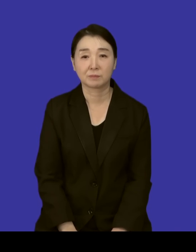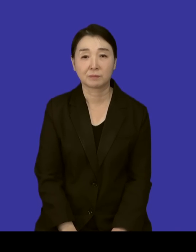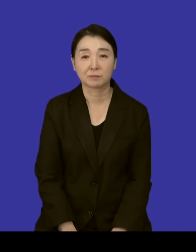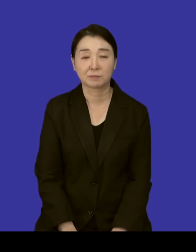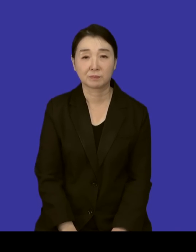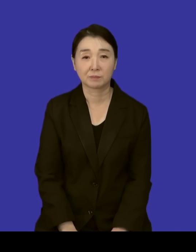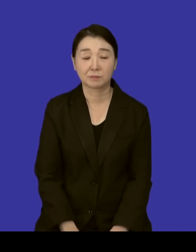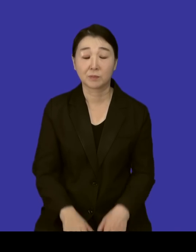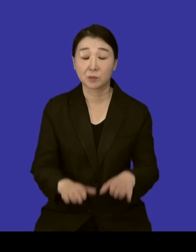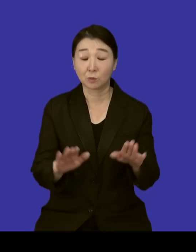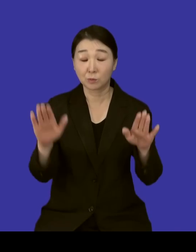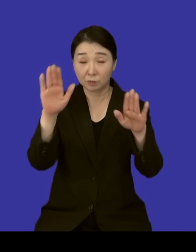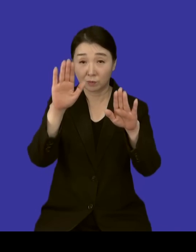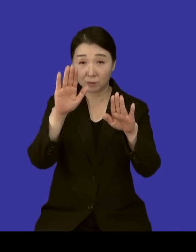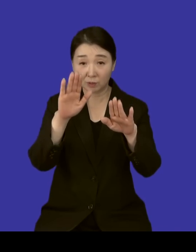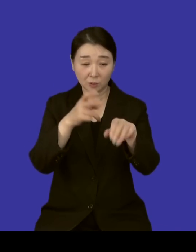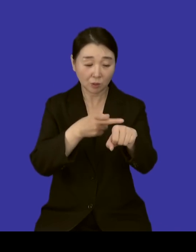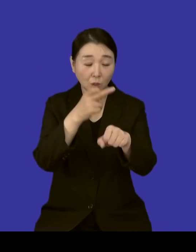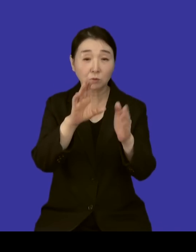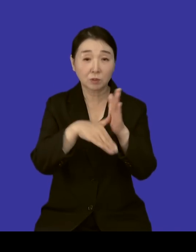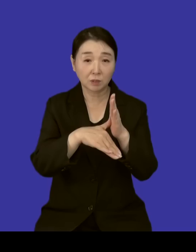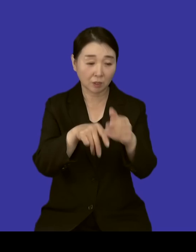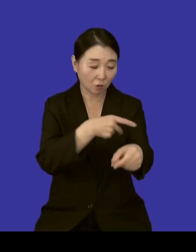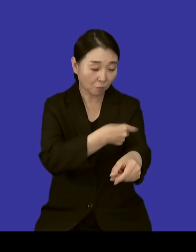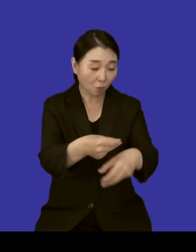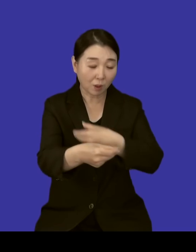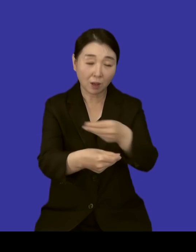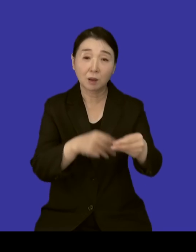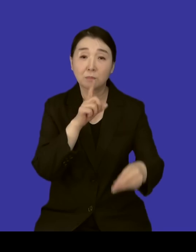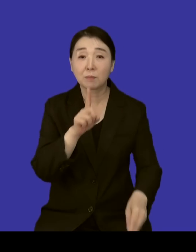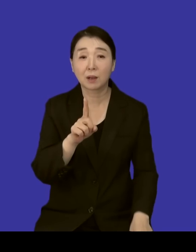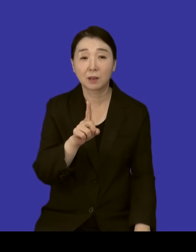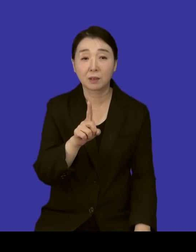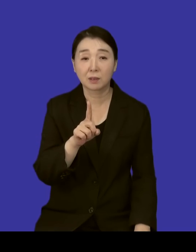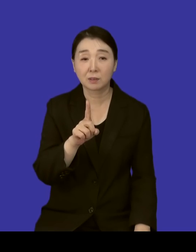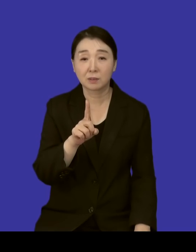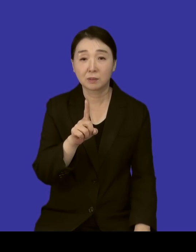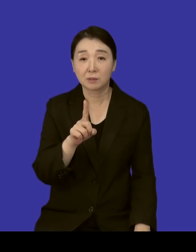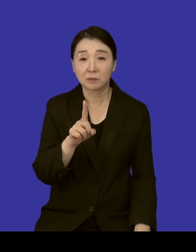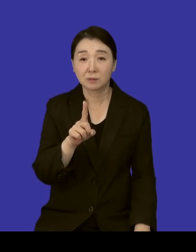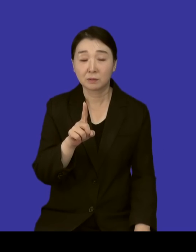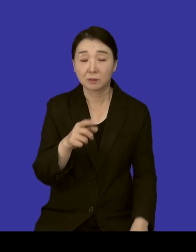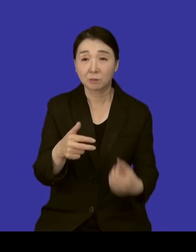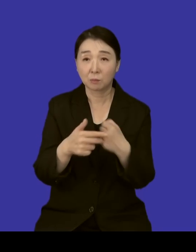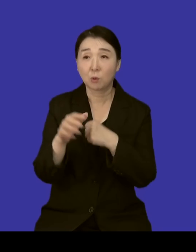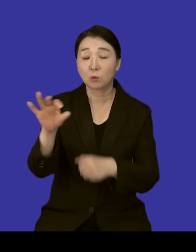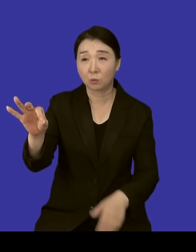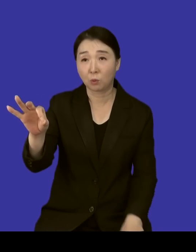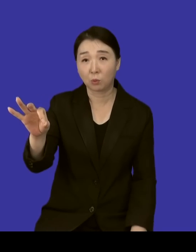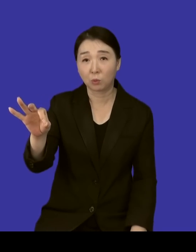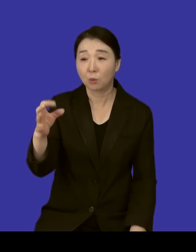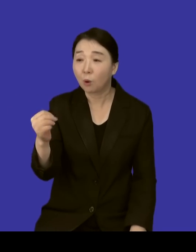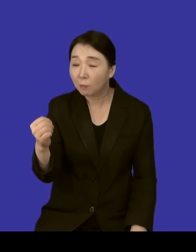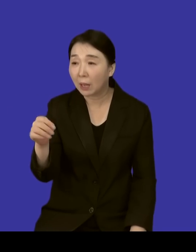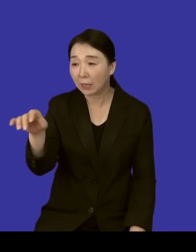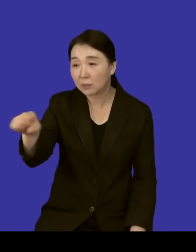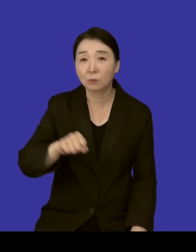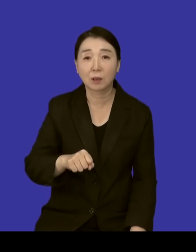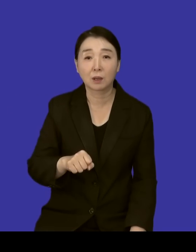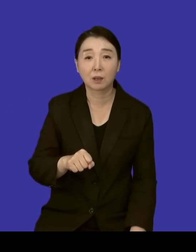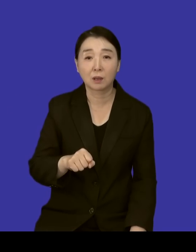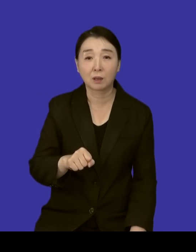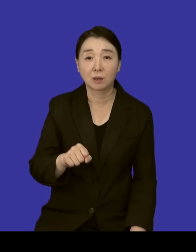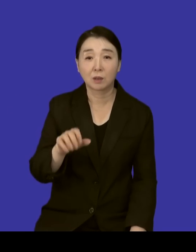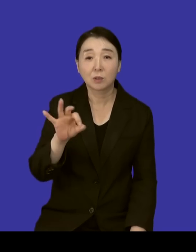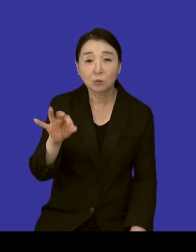자기는 오늘 12시가 되면은 이걸 날 뽑을 거니까 예. 가서 이제 입원비를 가져오라는 거, 우리 병원에 가서. 예. 거기 입원비 글쎄